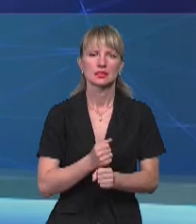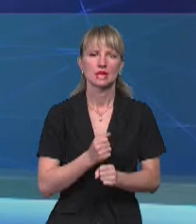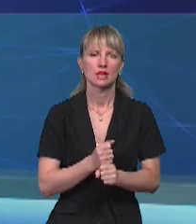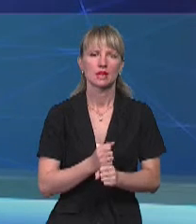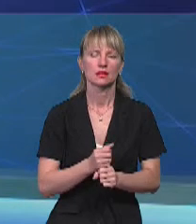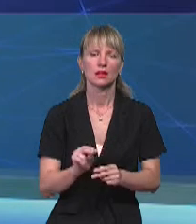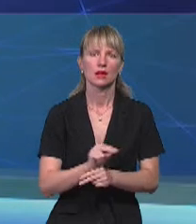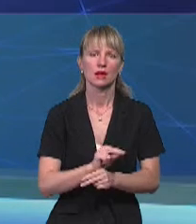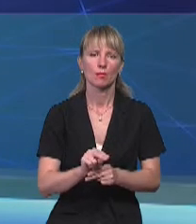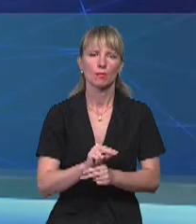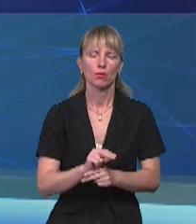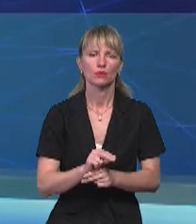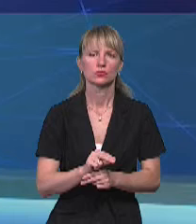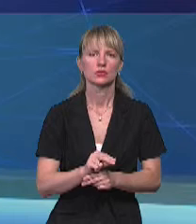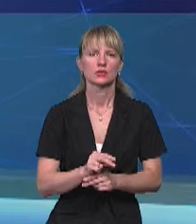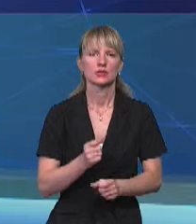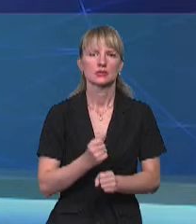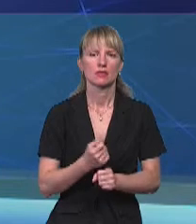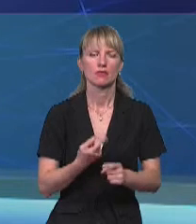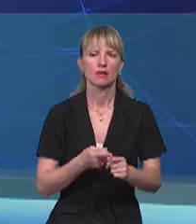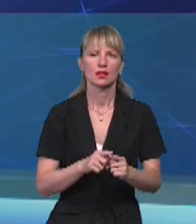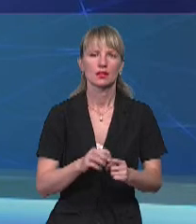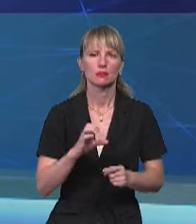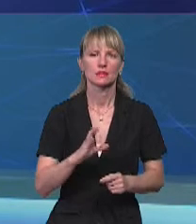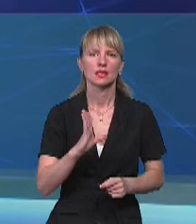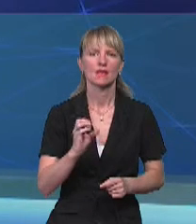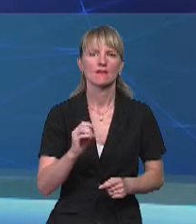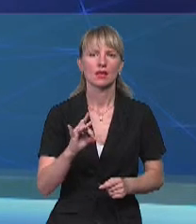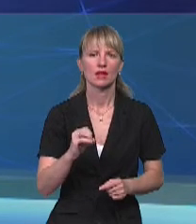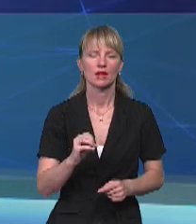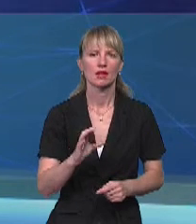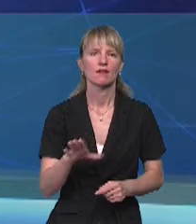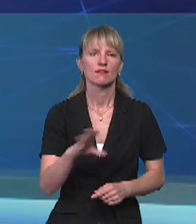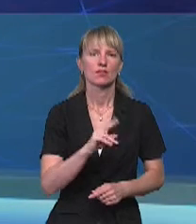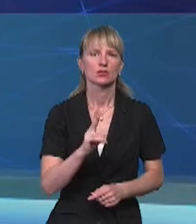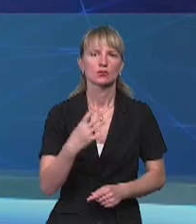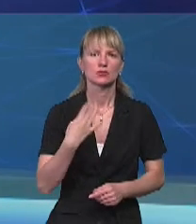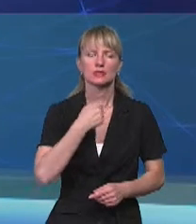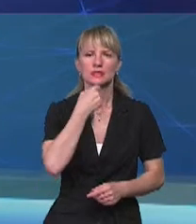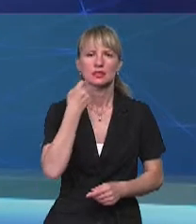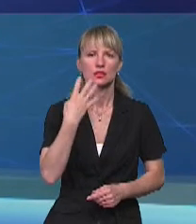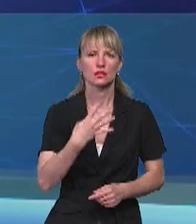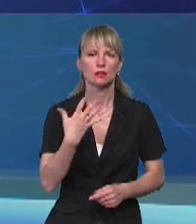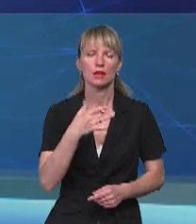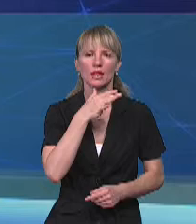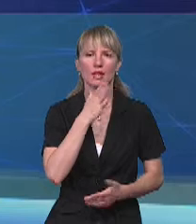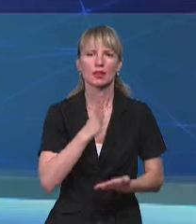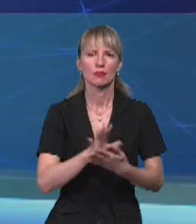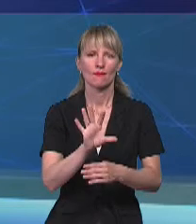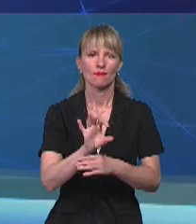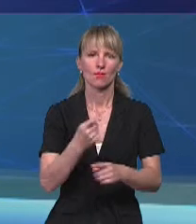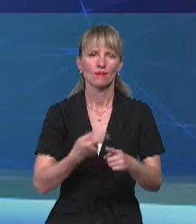ремонт або реконструкцію, навести порядок в цьому сквері. Я думаю, всі, хто старше, наверное, 45 років, мають фотографії в цьому